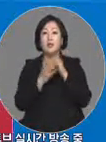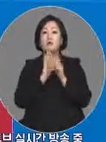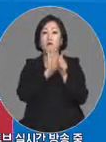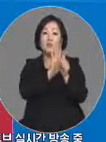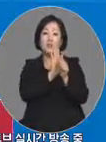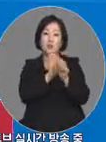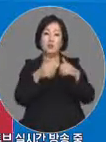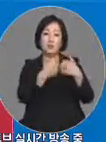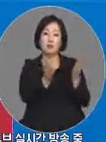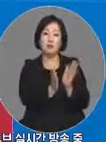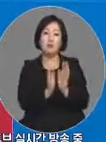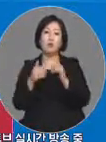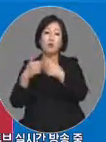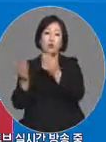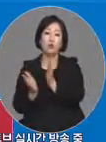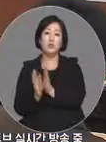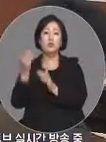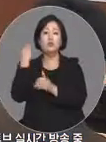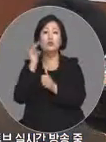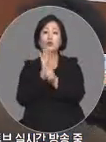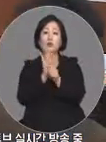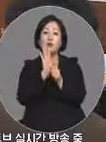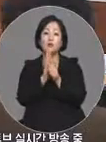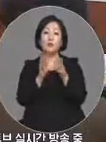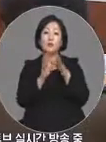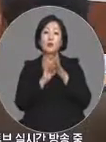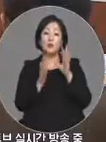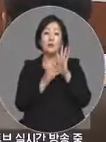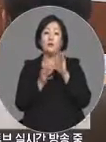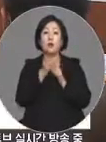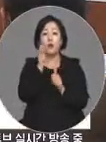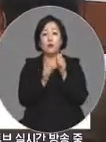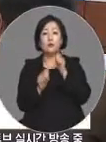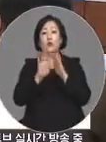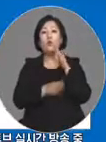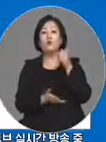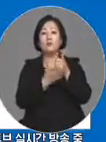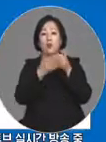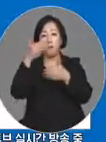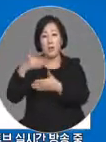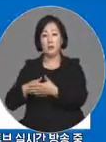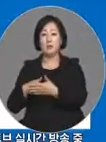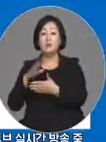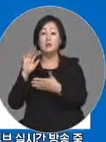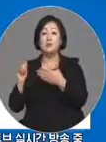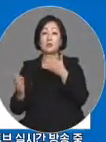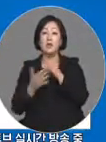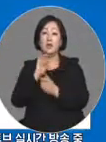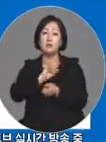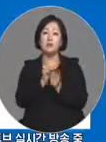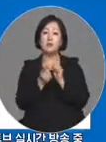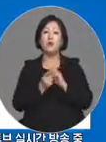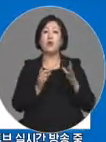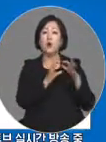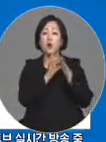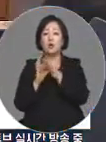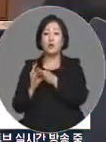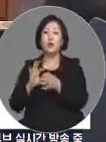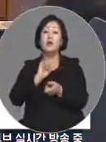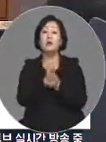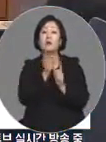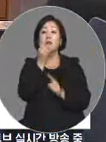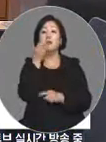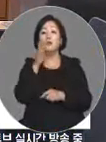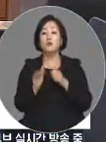지지층이 누구에게 갈지도 관심사입니다. 경선 후보들과 공천 배제된 후보들의 합종 연행이 물밑에서 이루어지고 있는